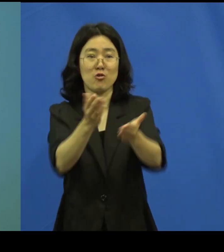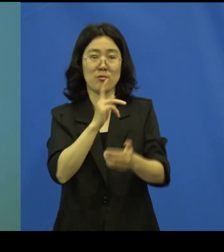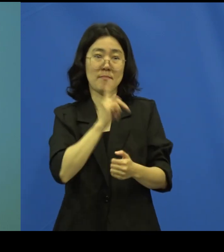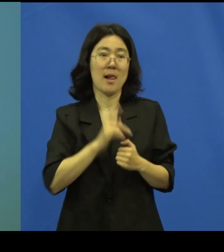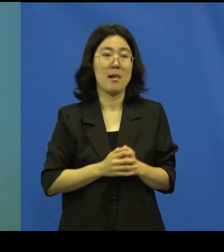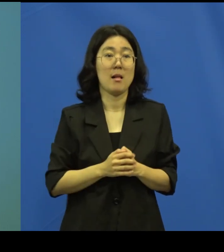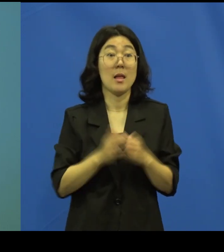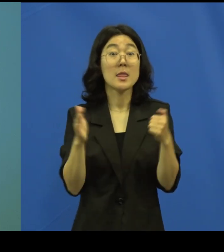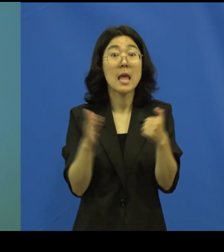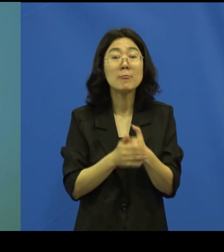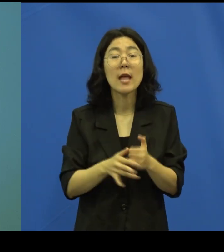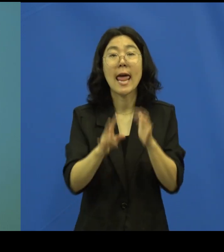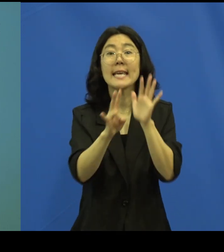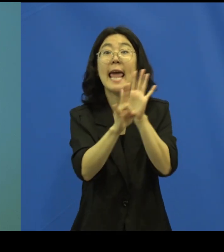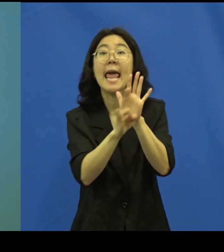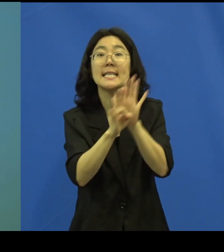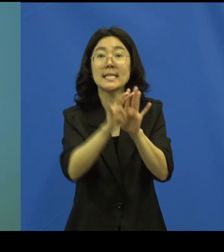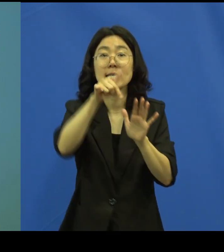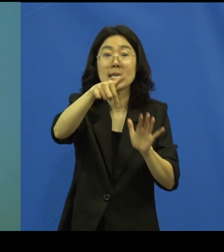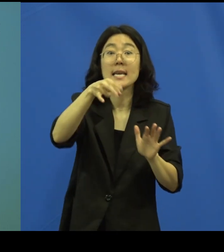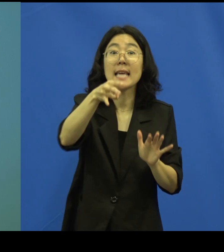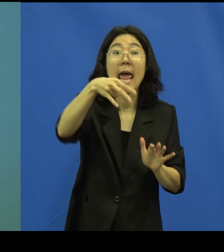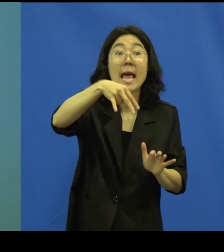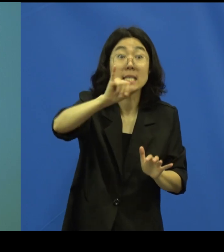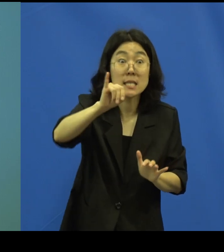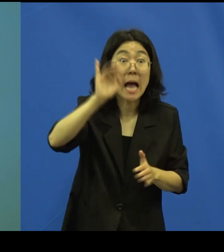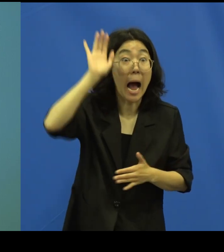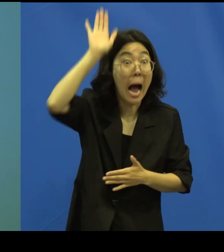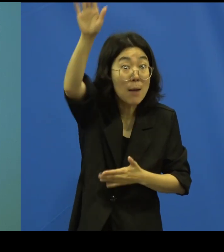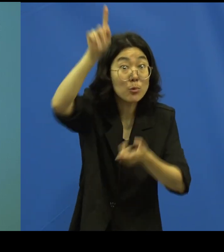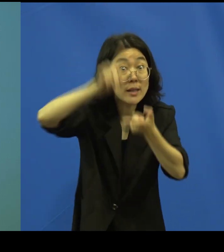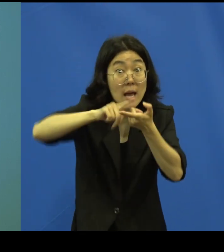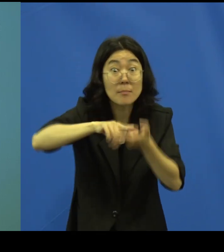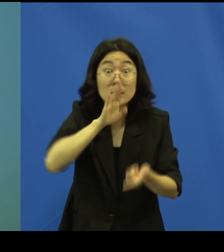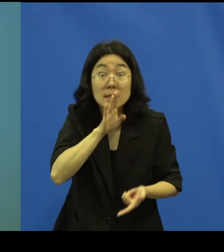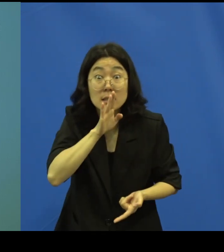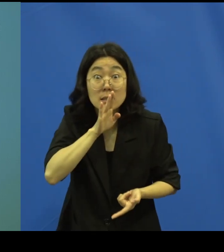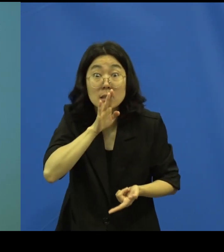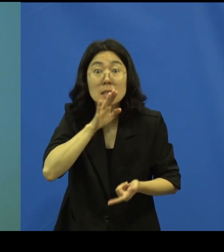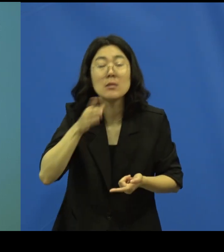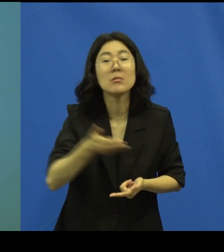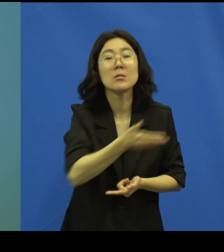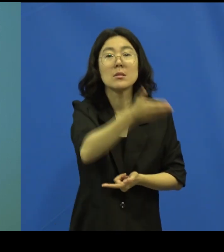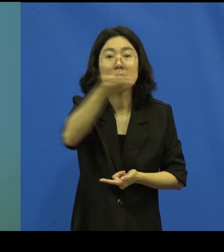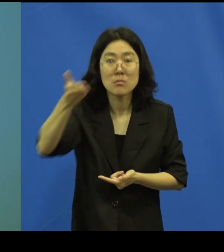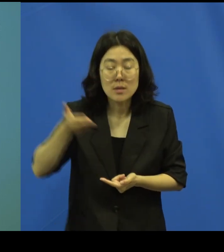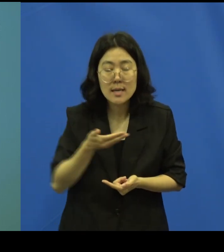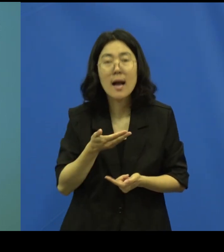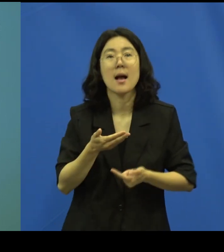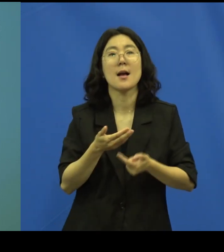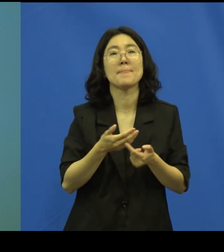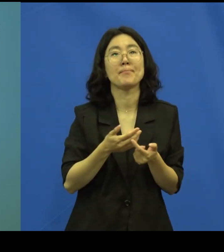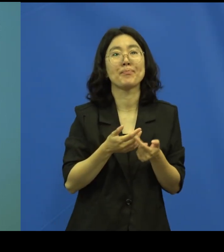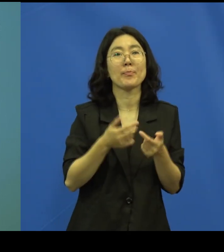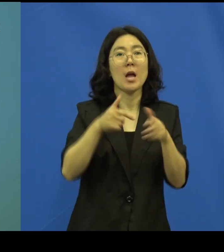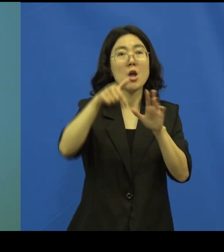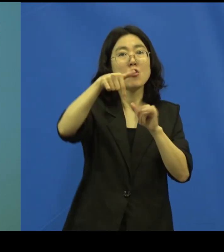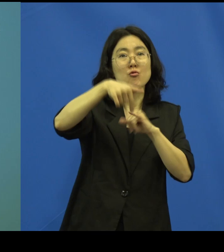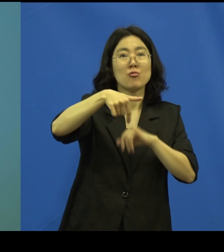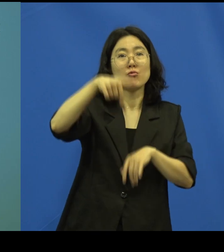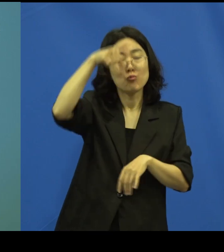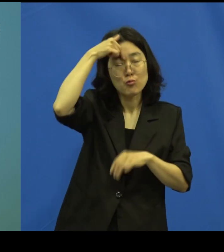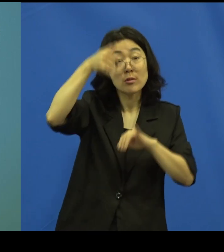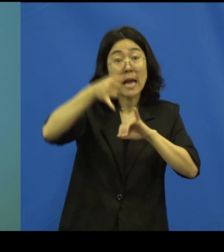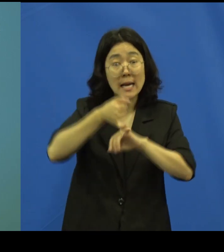이 계시록이라는 이 계시, 미래에 되어질 일들에 대한 비밀을 우리가 다니엘서, 구약에서는 다니엘서,